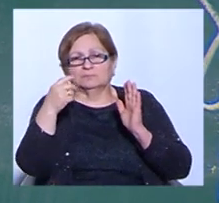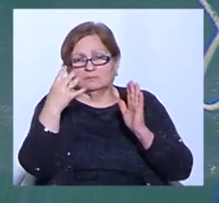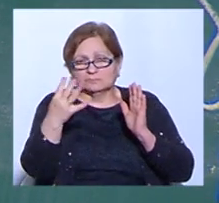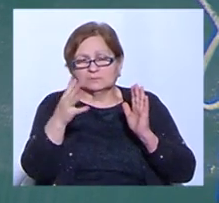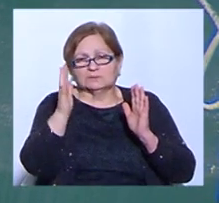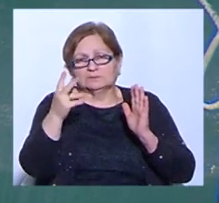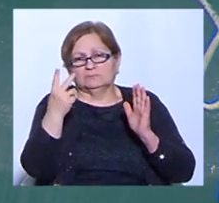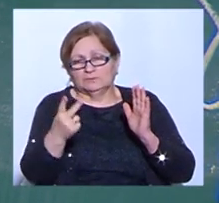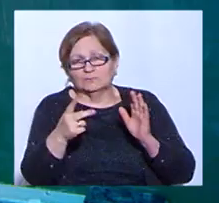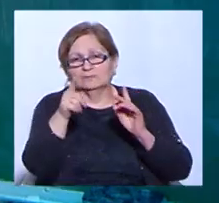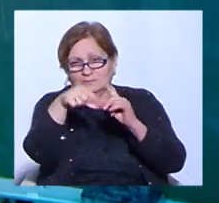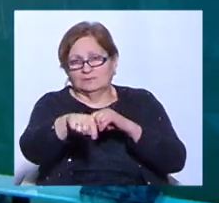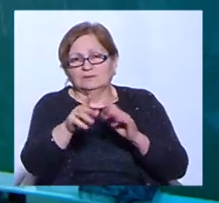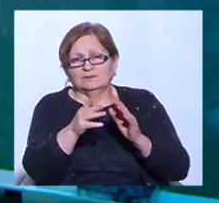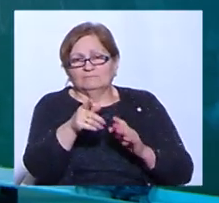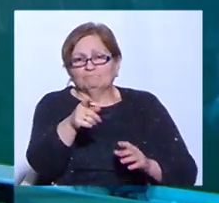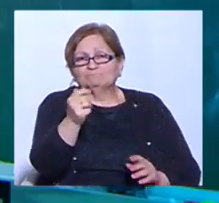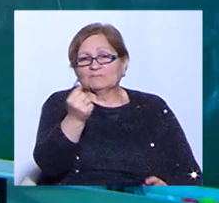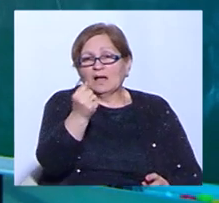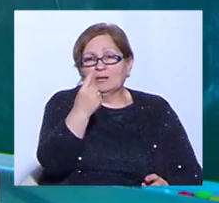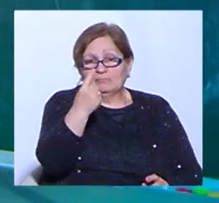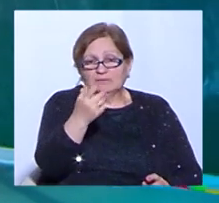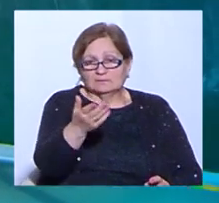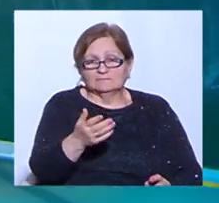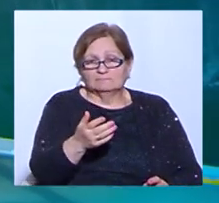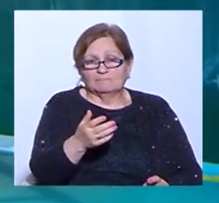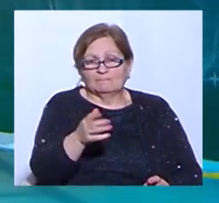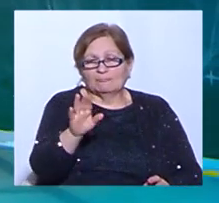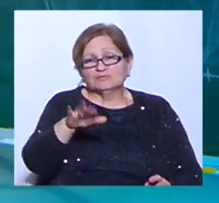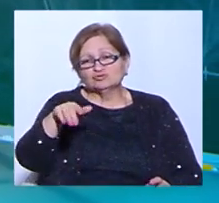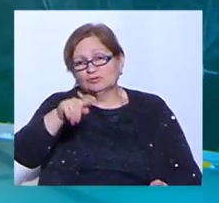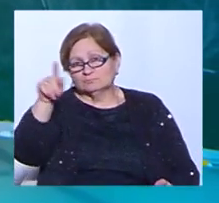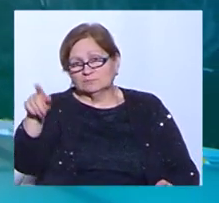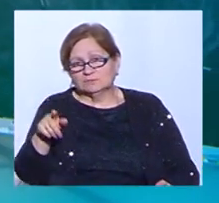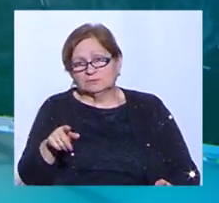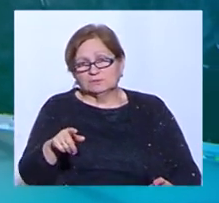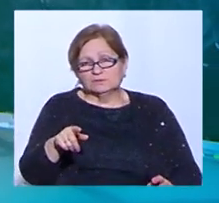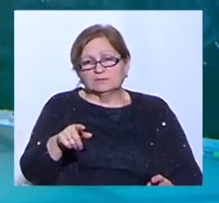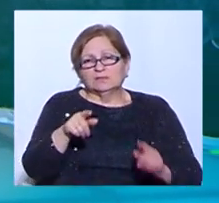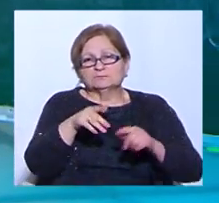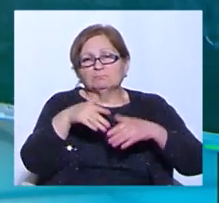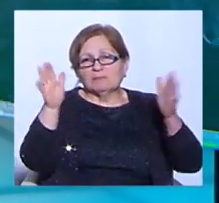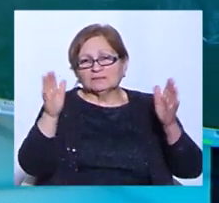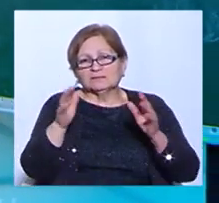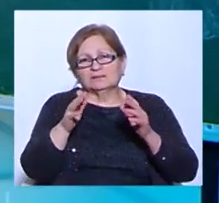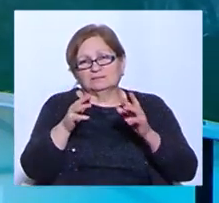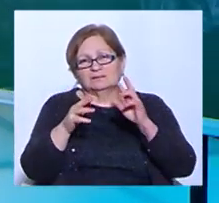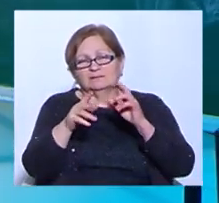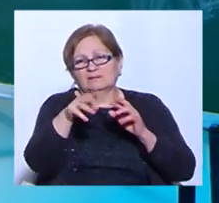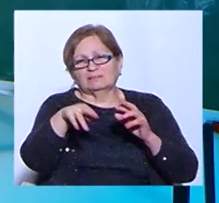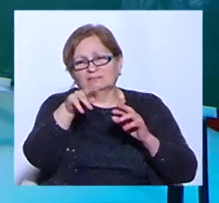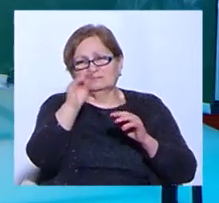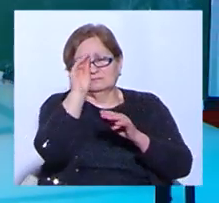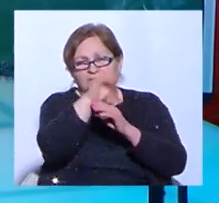AN-AN-1, ხო? ეხლა მოდი ვთქვათ, A1 არის A1. ყოველი შემდეგი წინაზე არის D-11, ხო? აი ესე რომ განვიხილოთ.